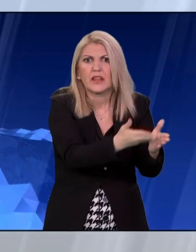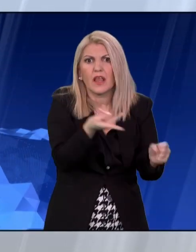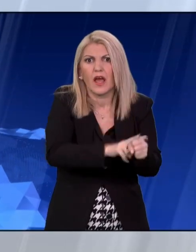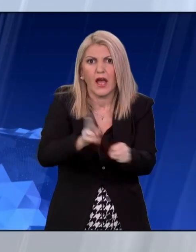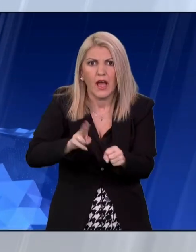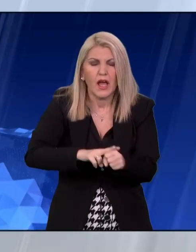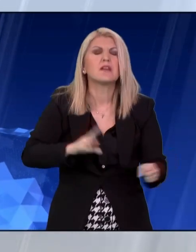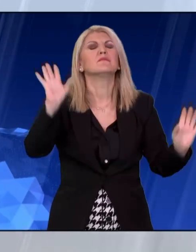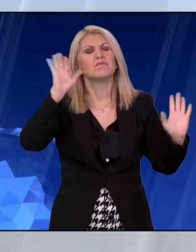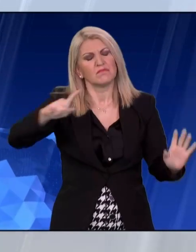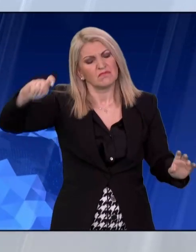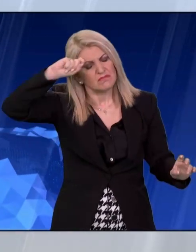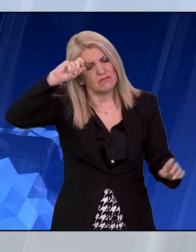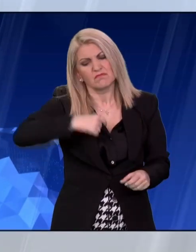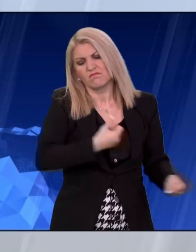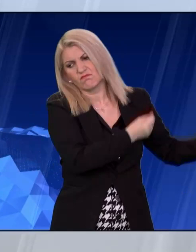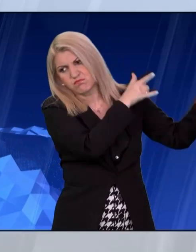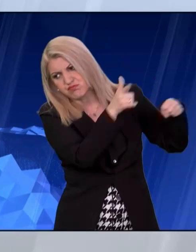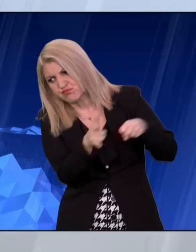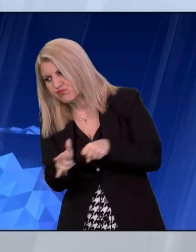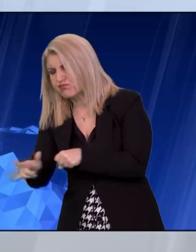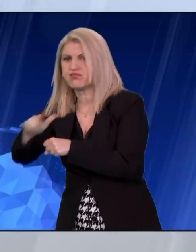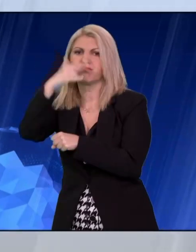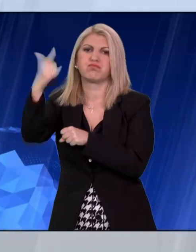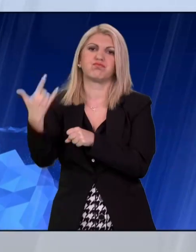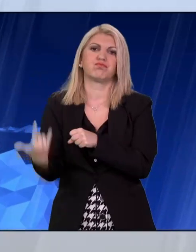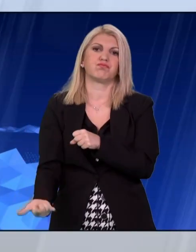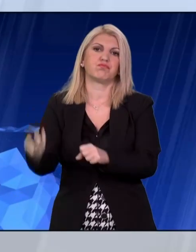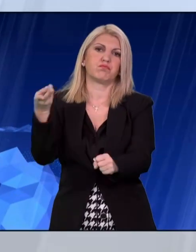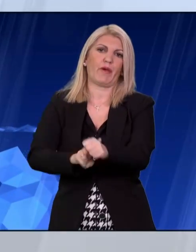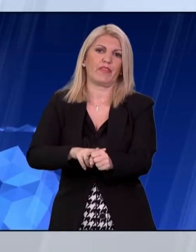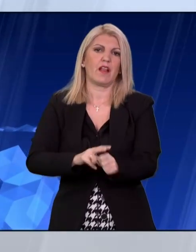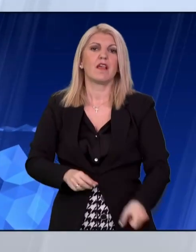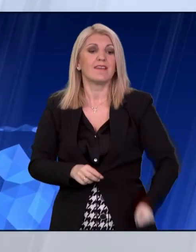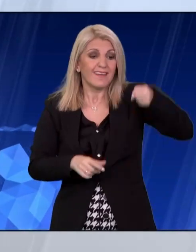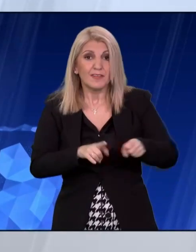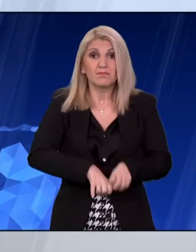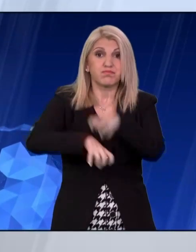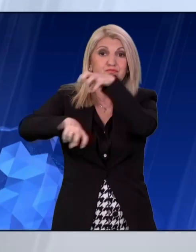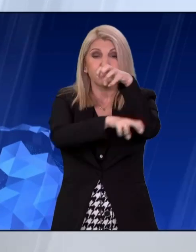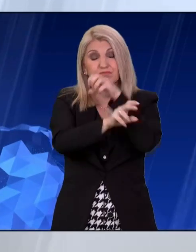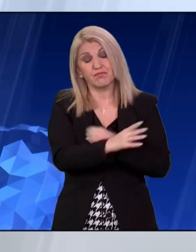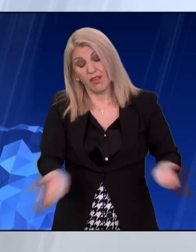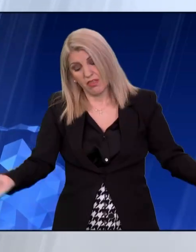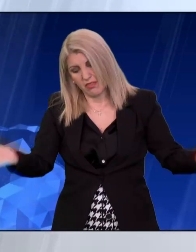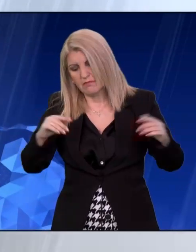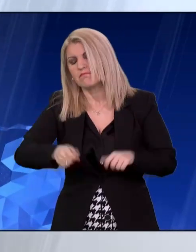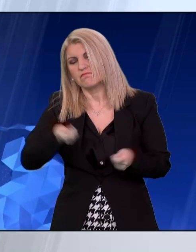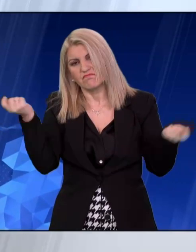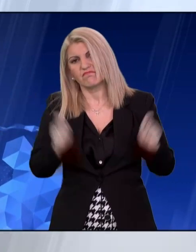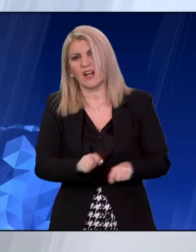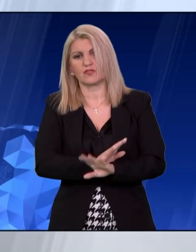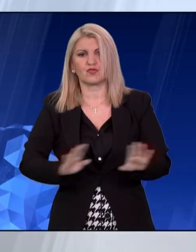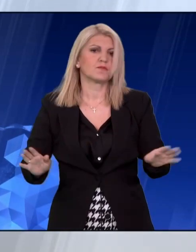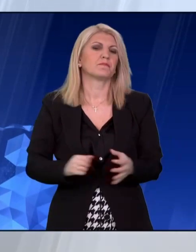αξιόπιστο στη μεγάλη μαντίνο στην πατρική οικία του ήρωα επαμεινώνδα κοστέα πλέον κατοικεί